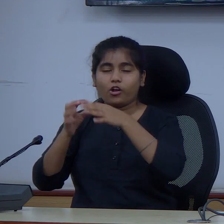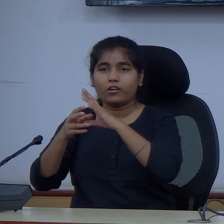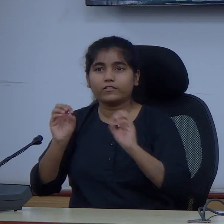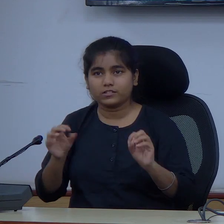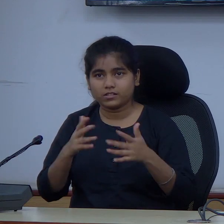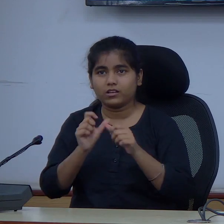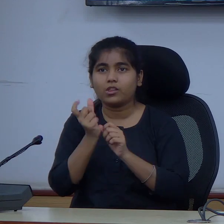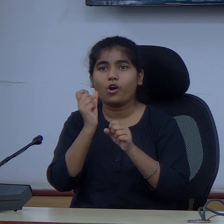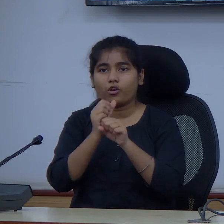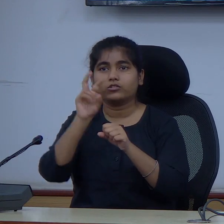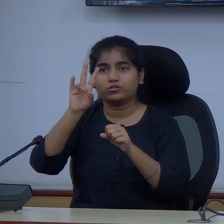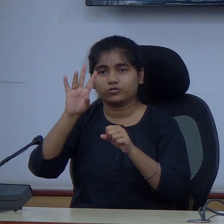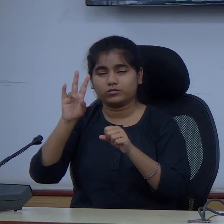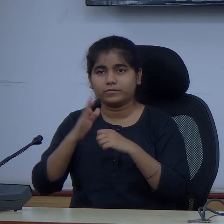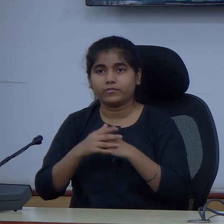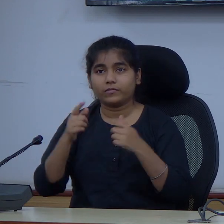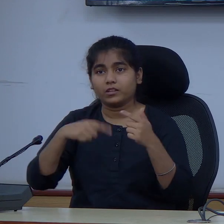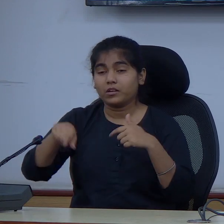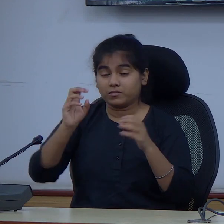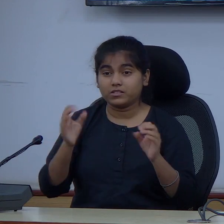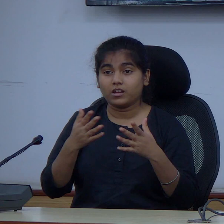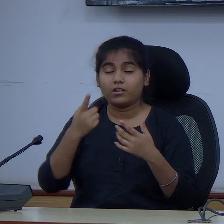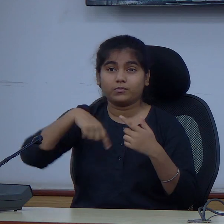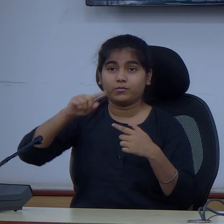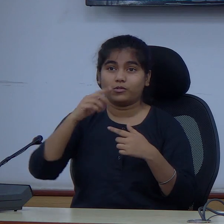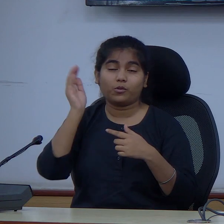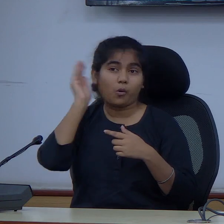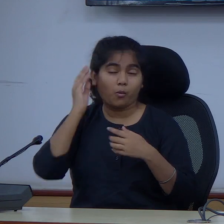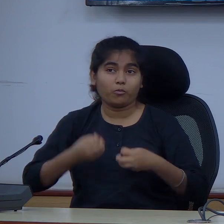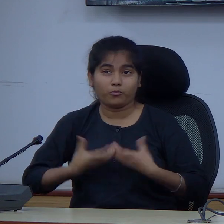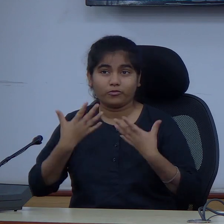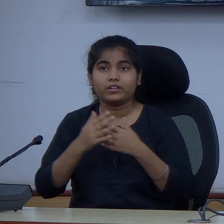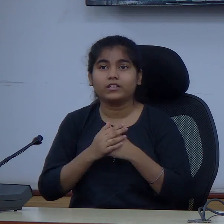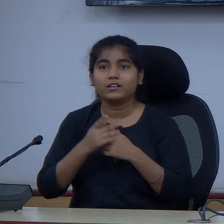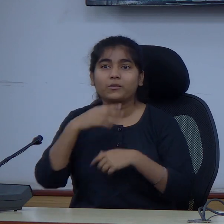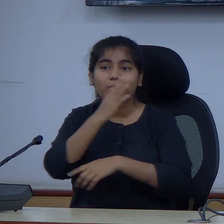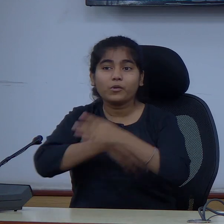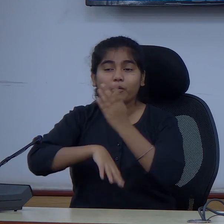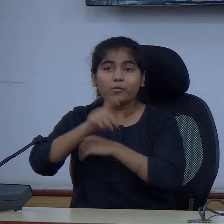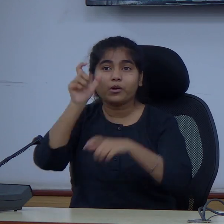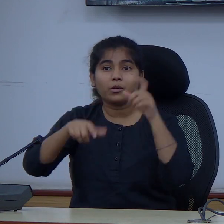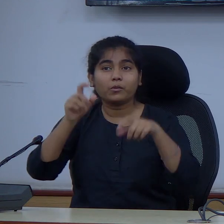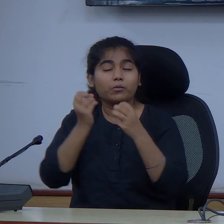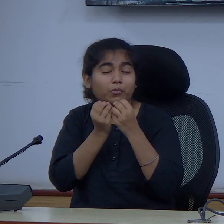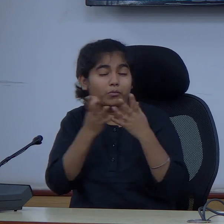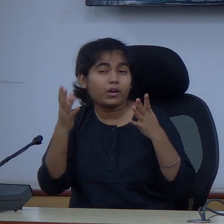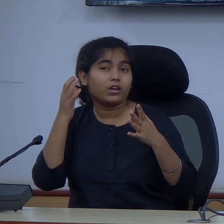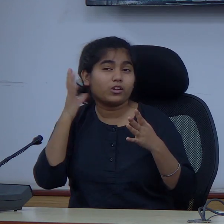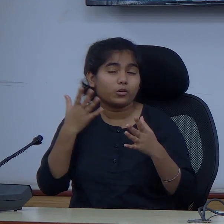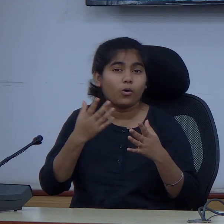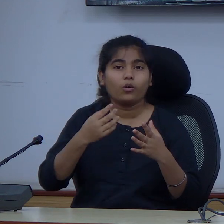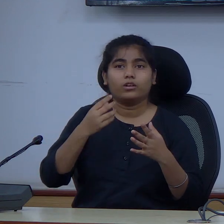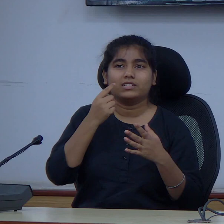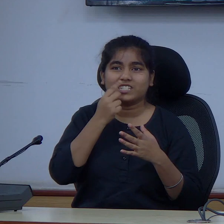जाएं या आप स्पोर्ट्स स्टेडियम में जाएं, सिर्फ स्पोर्ट्स स्टेडियम में आज पैरालंपिक्स इनफैक्ट शुरू हो रहा है, 24 अगस्त है, आज पैरालंपिक्स शुरू हो रहा है, और